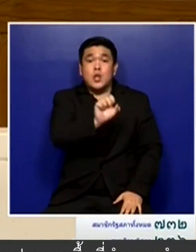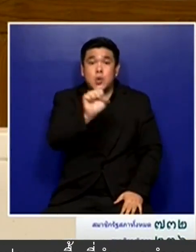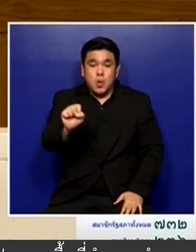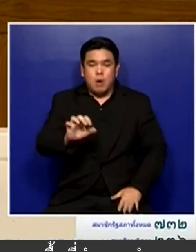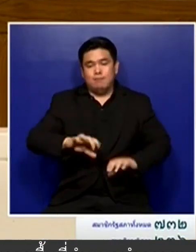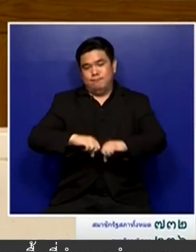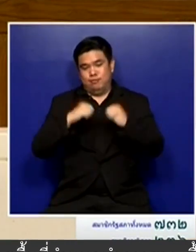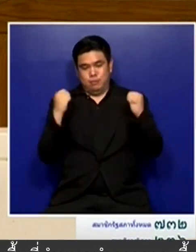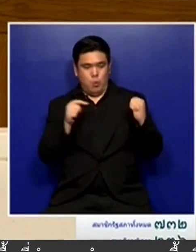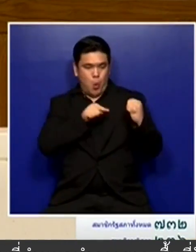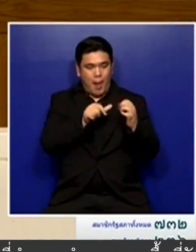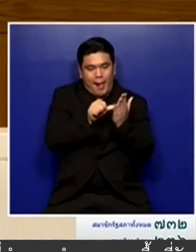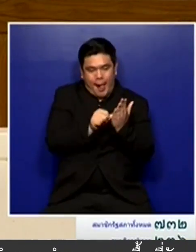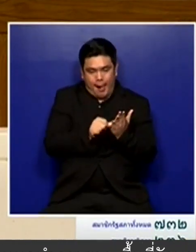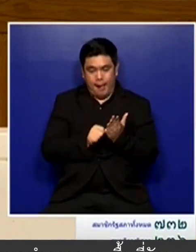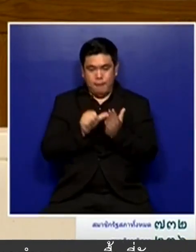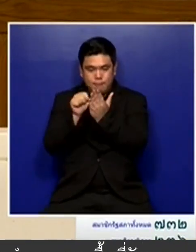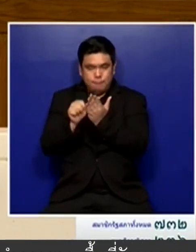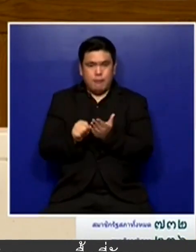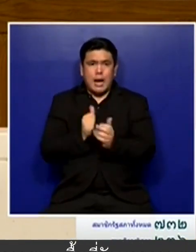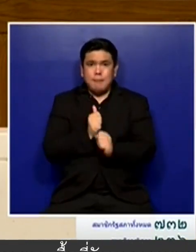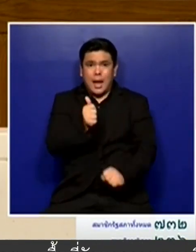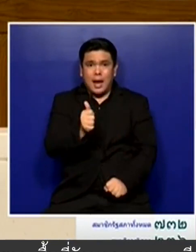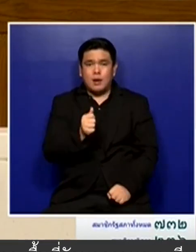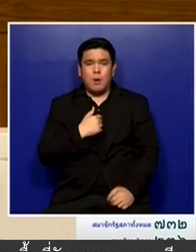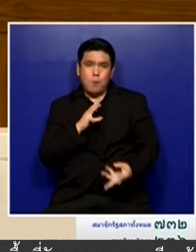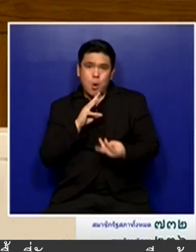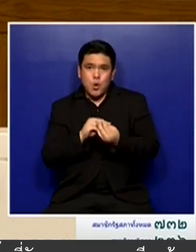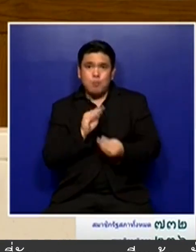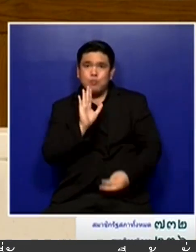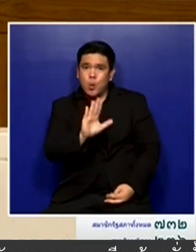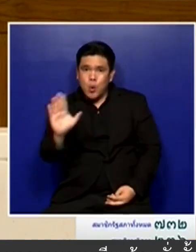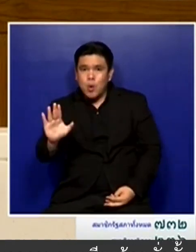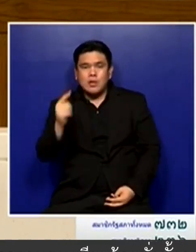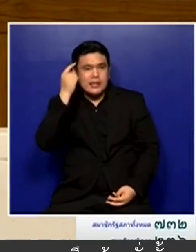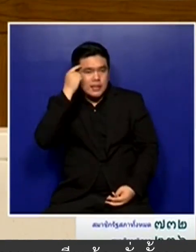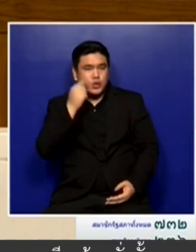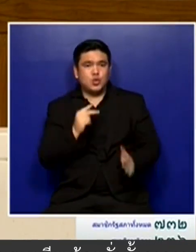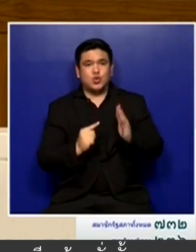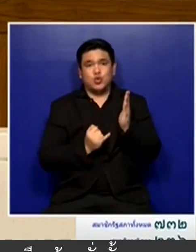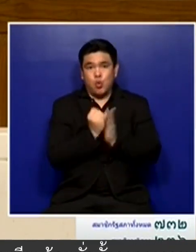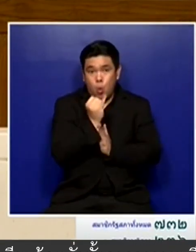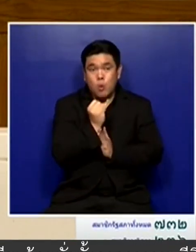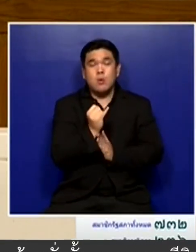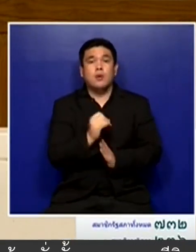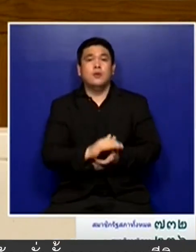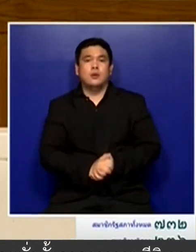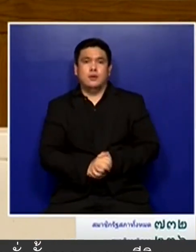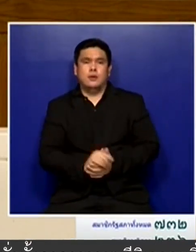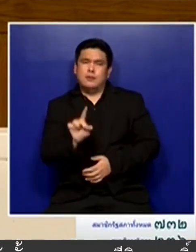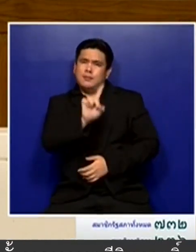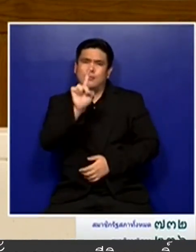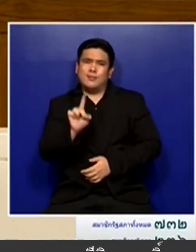2สภานั้นเองครับนะครับซึ่งแพ้นี้นะครับผู้รับผิดชอบก็คือคณะกรรมการการเลือกตั้งสรุปว่า